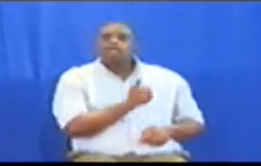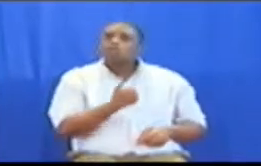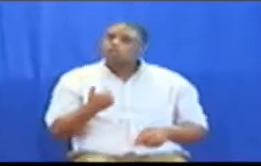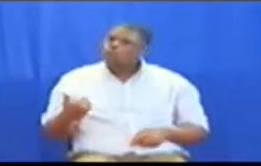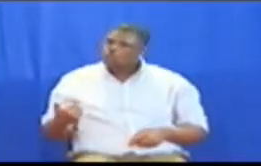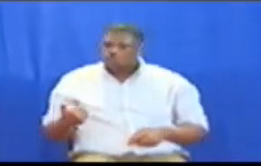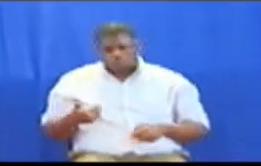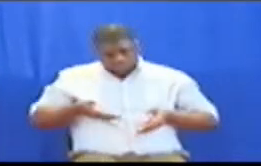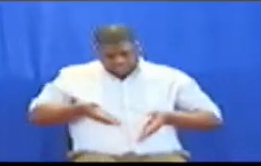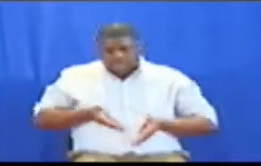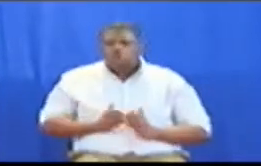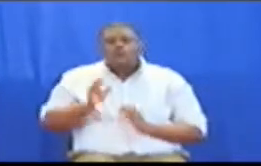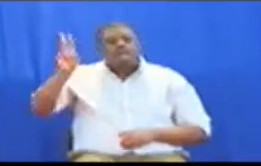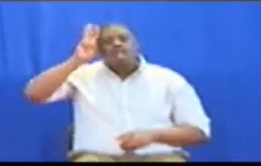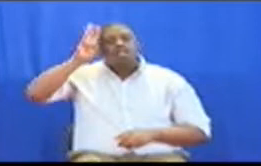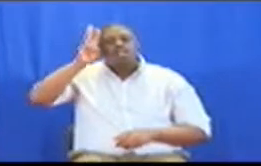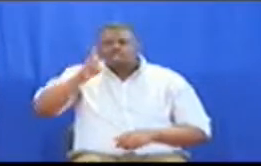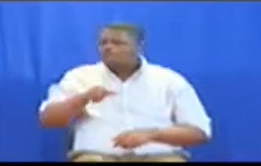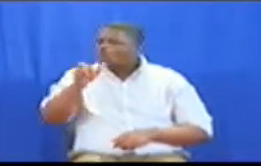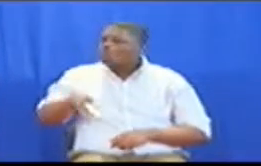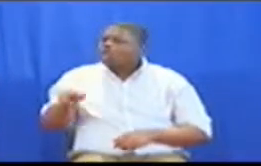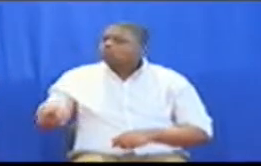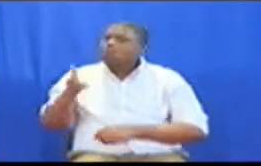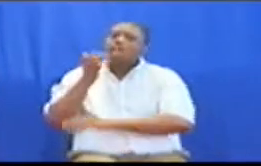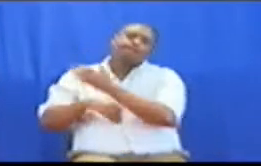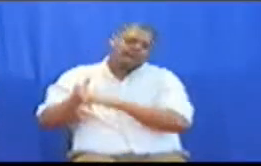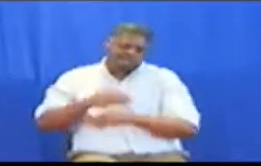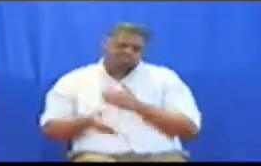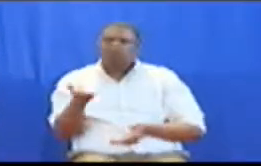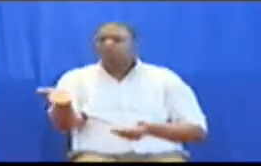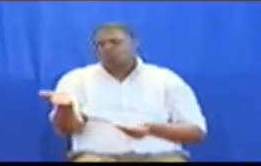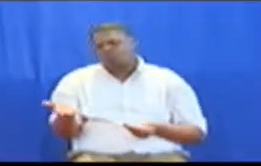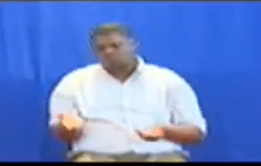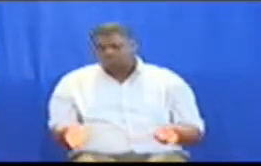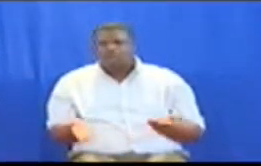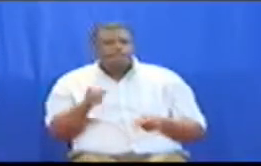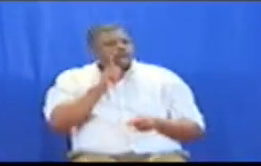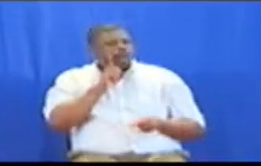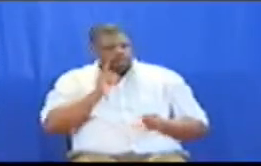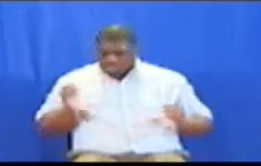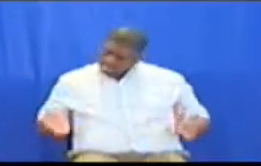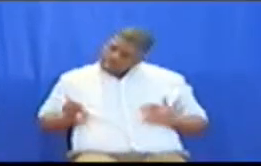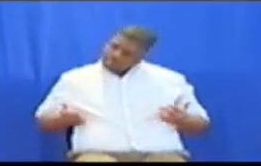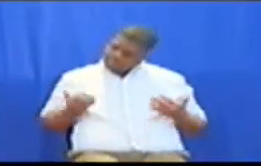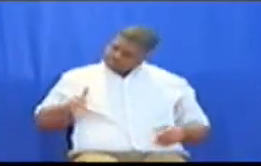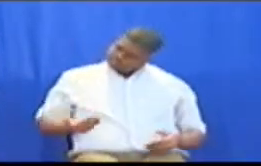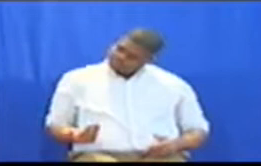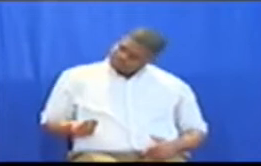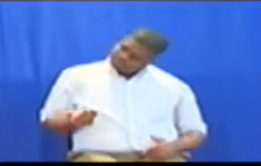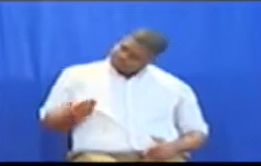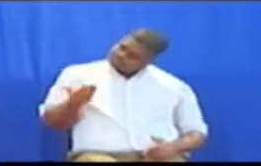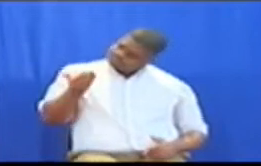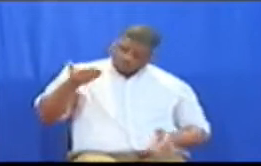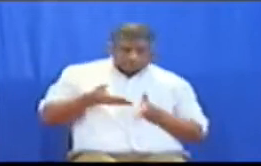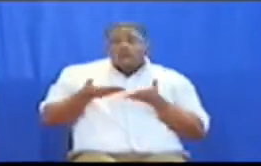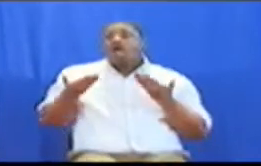Sela Ikupa kama Sela. Mama yangu amenilea paka nimefikia hapa, niko ndani ya bunge ni kwa sababu, si kwa sababu ya